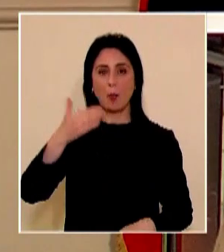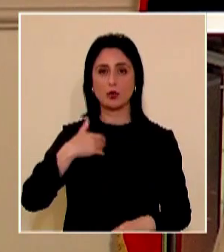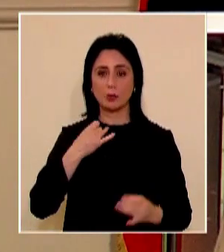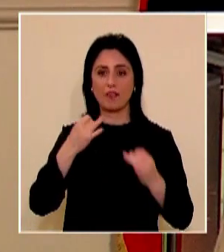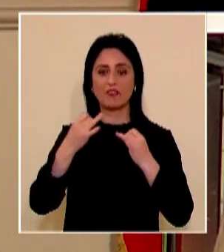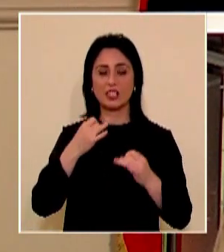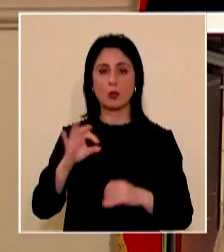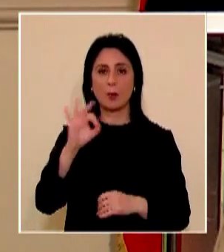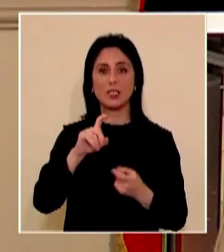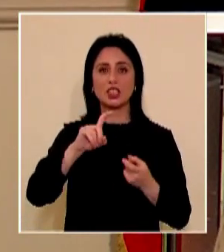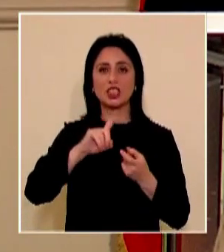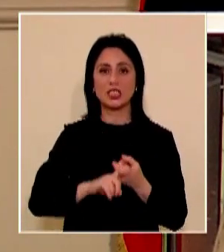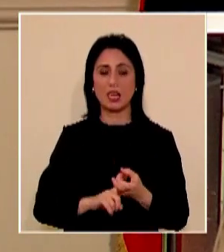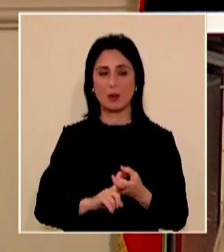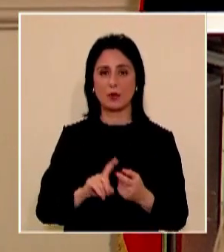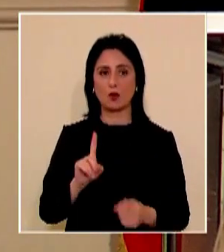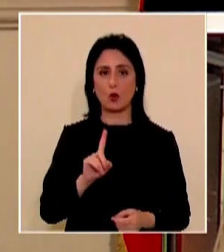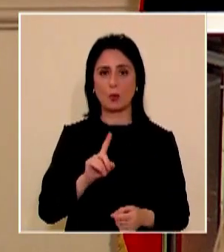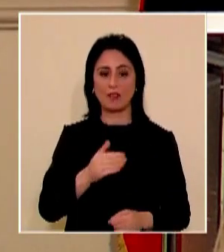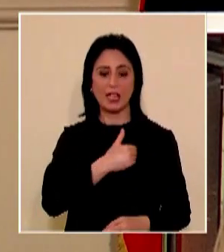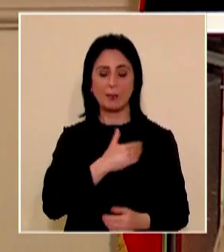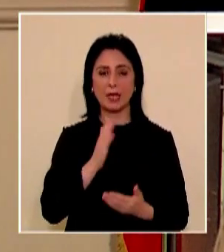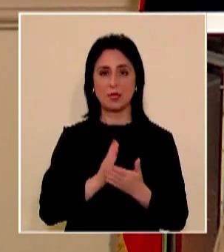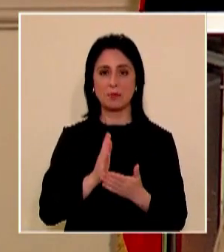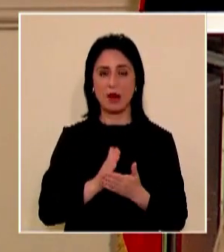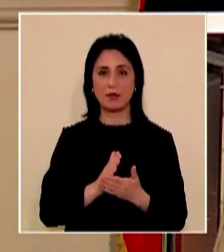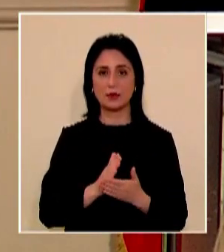wystąpieniu. Liczę na to,